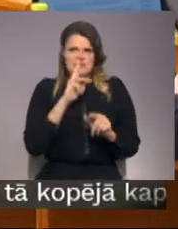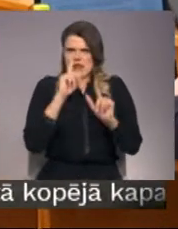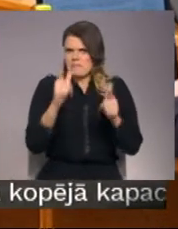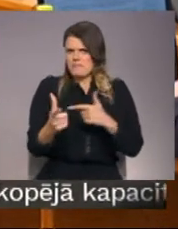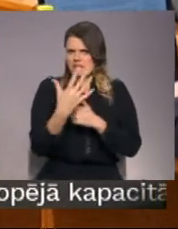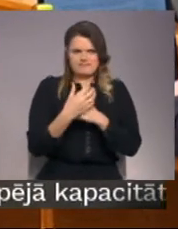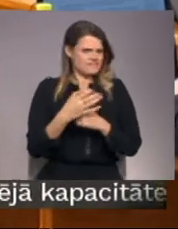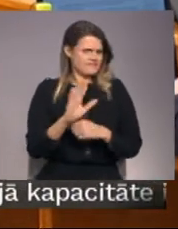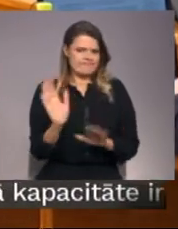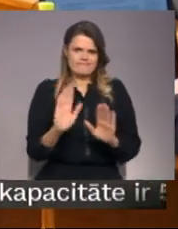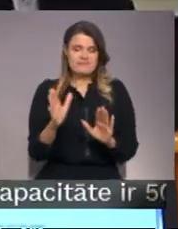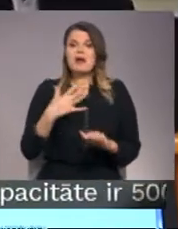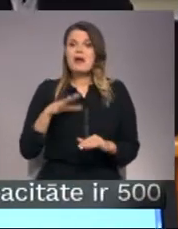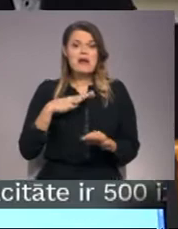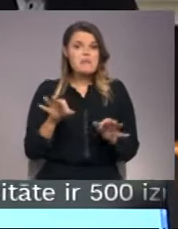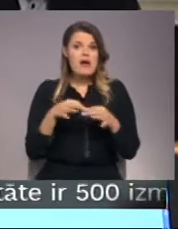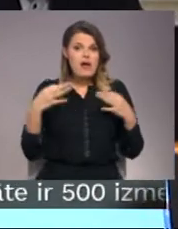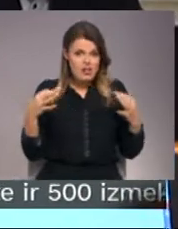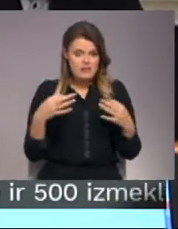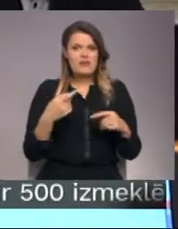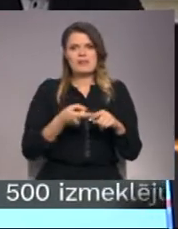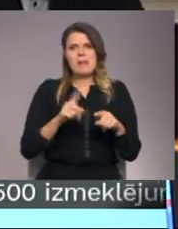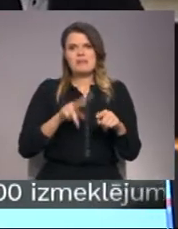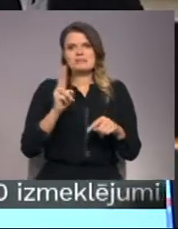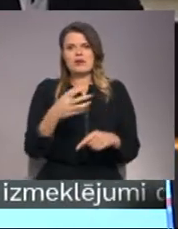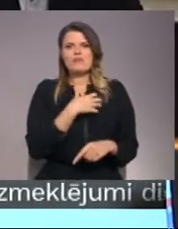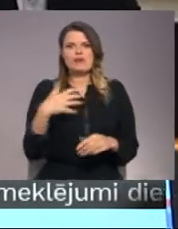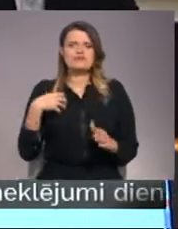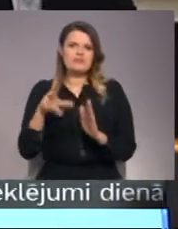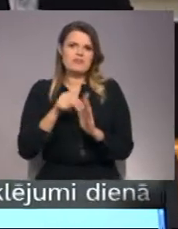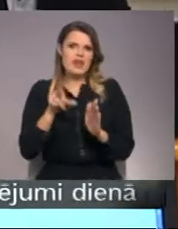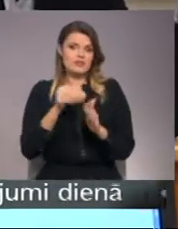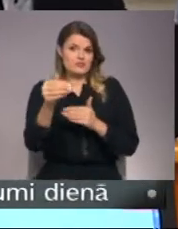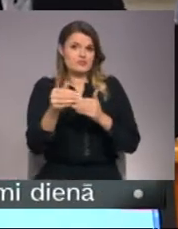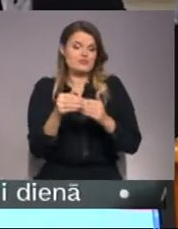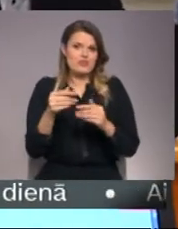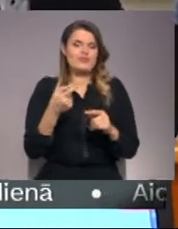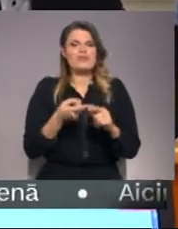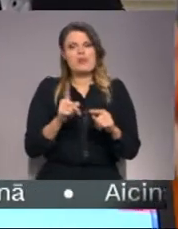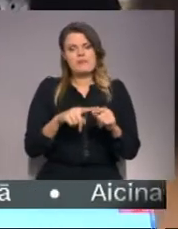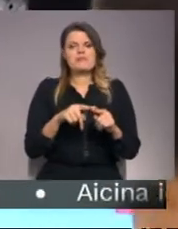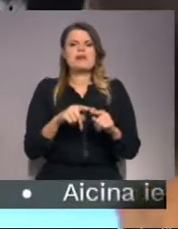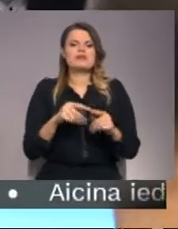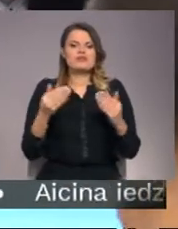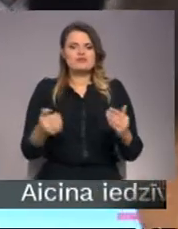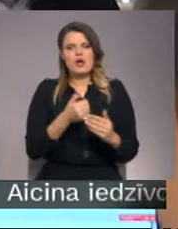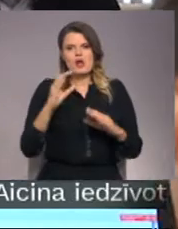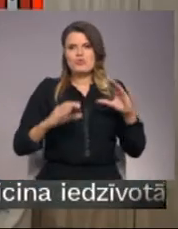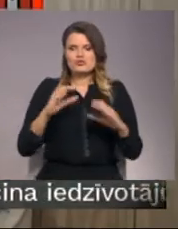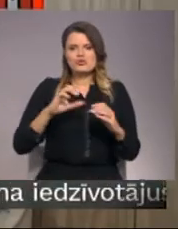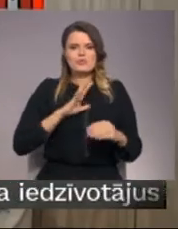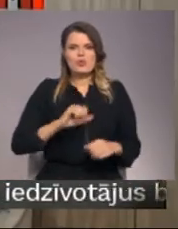bet uzskata, ka viens no iemesliem esot pašvaldību vēlēšanu tuvošanās un nesaprašanās nosakot prioritātes šā gada